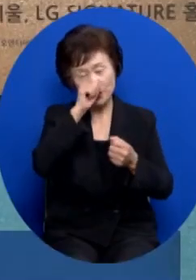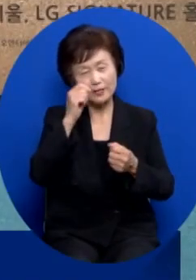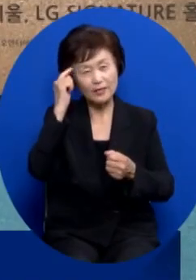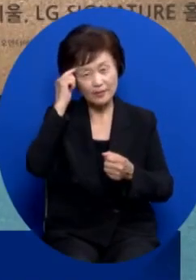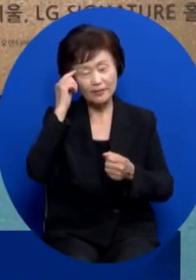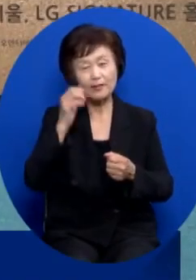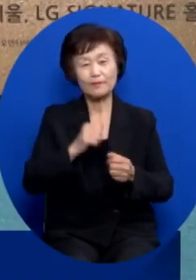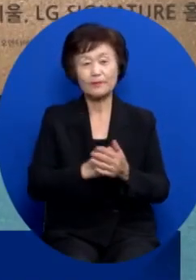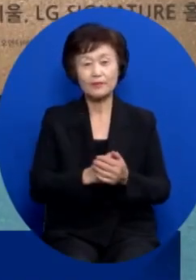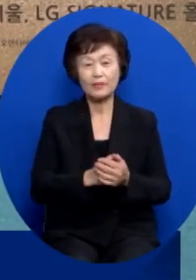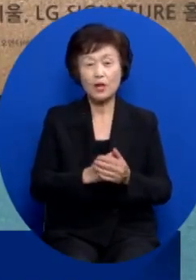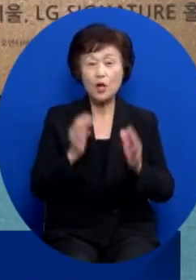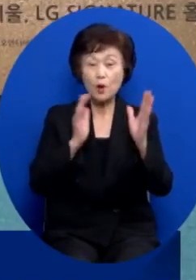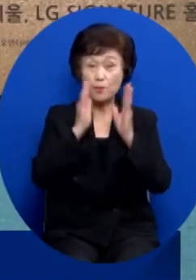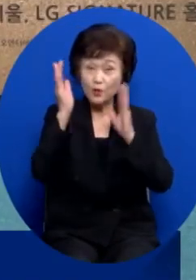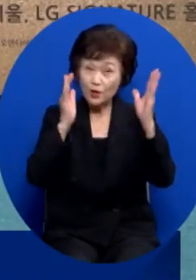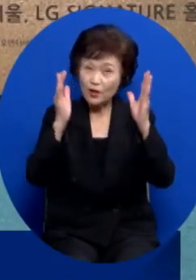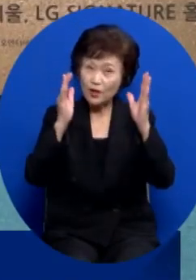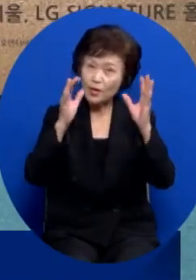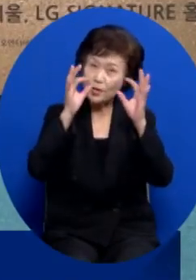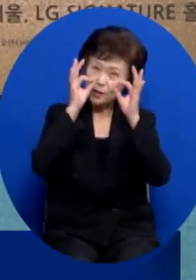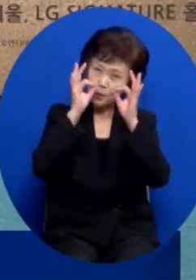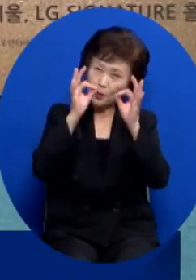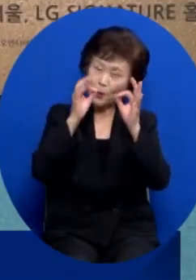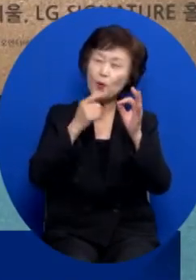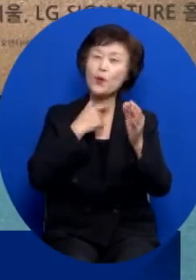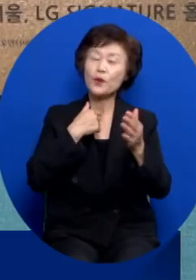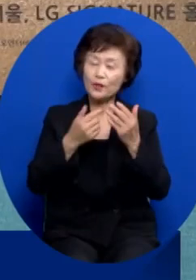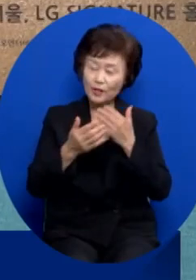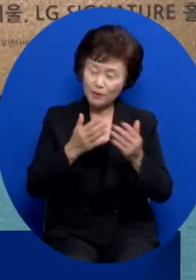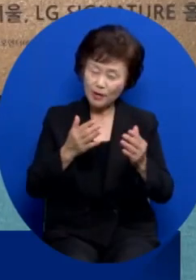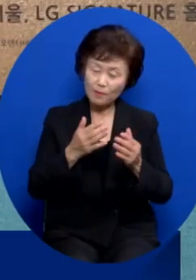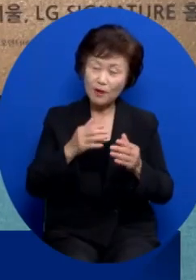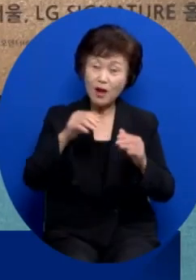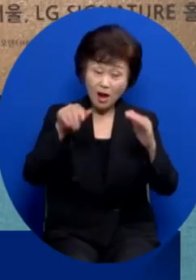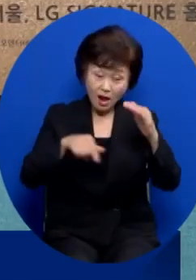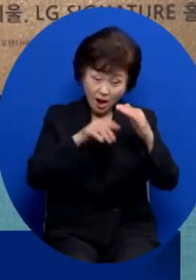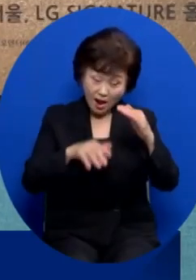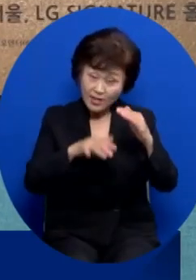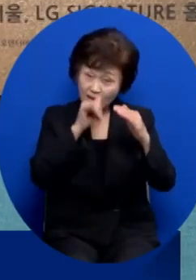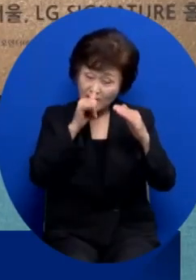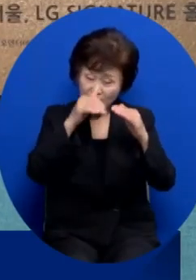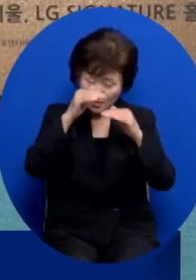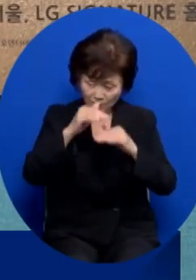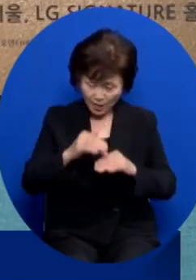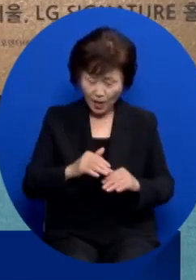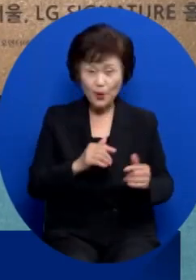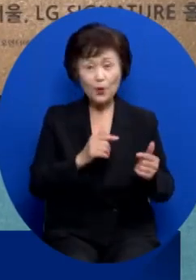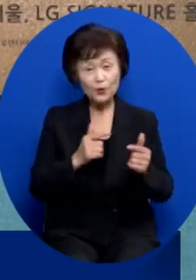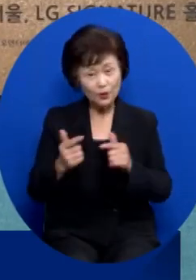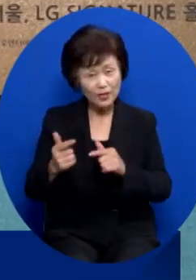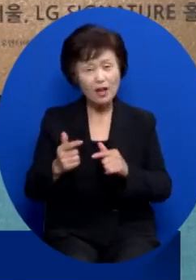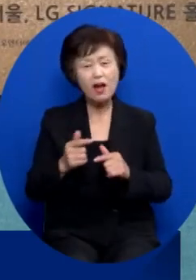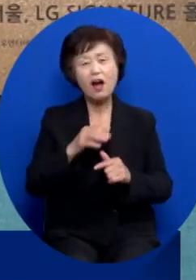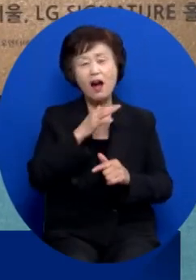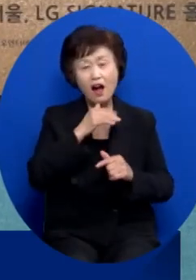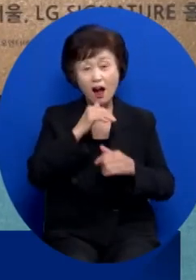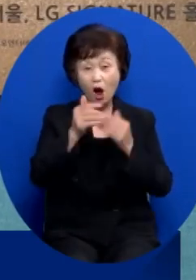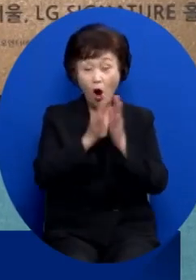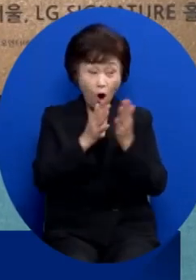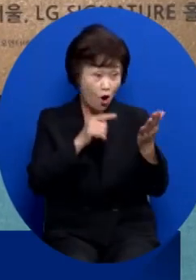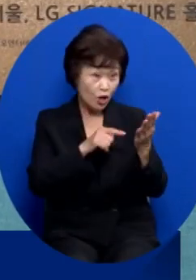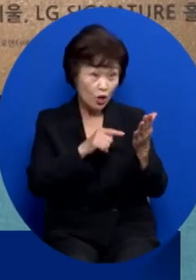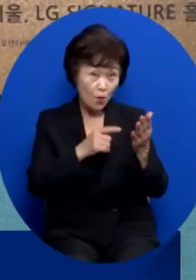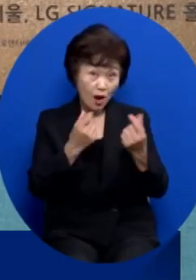뮤지컬을 한 편을 경험하면서 그 안에 어떤 메시지들이 이게 성경에서 이런 얘기가 나와? 하나님이